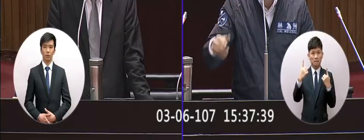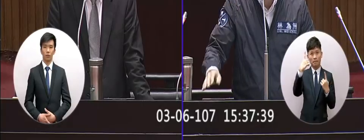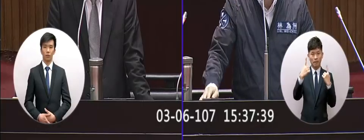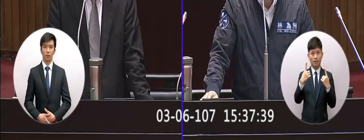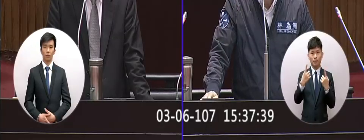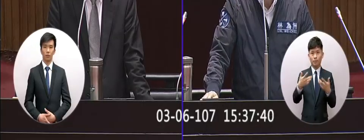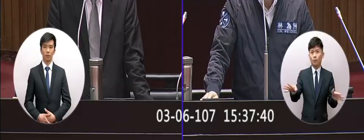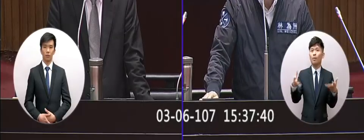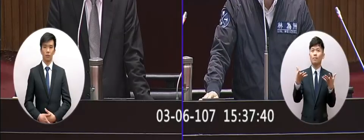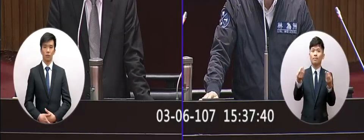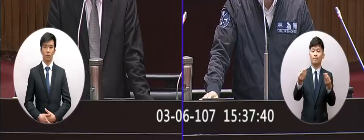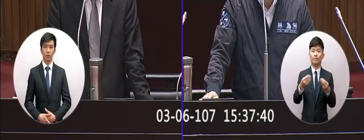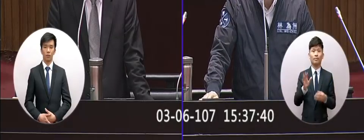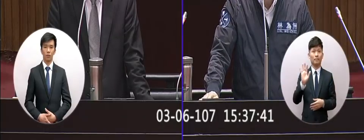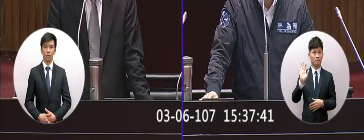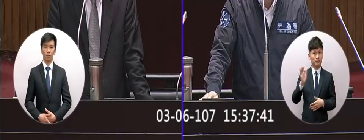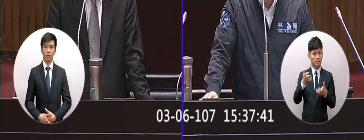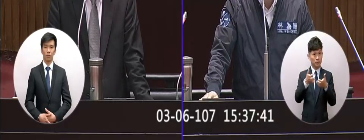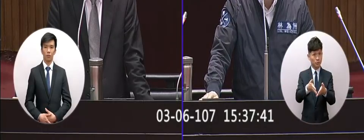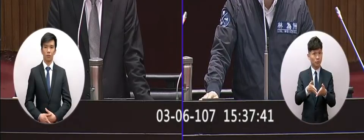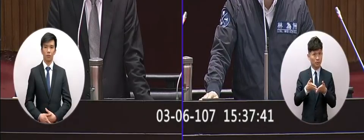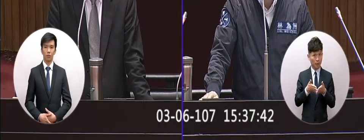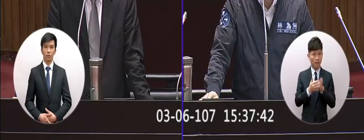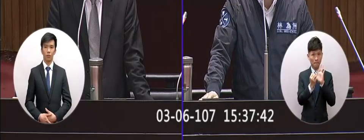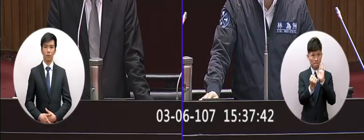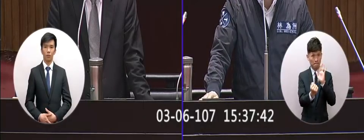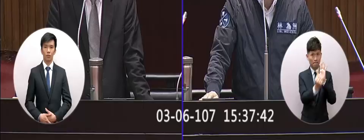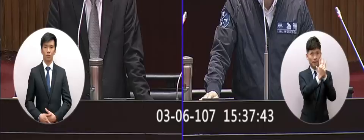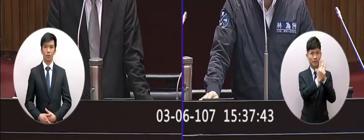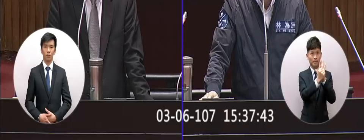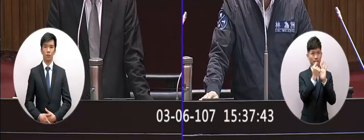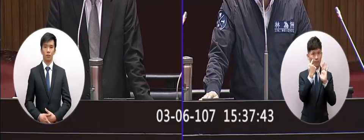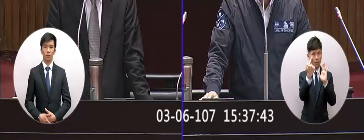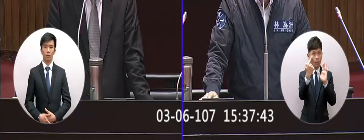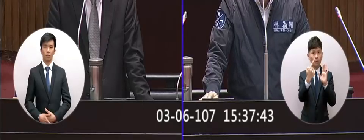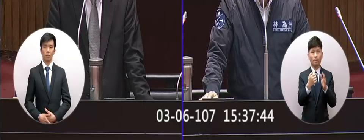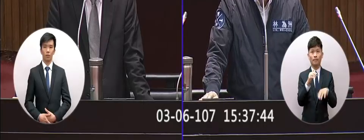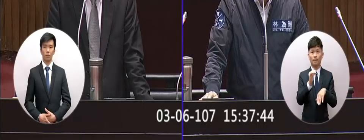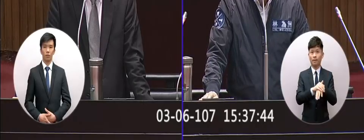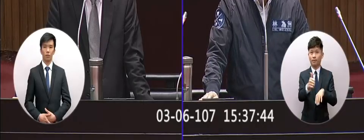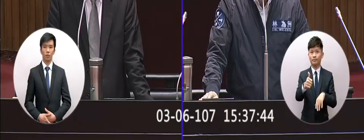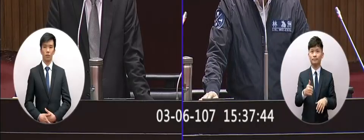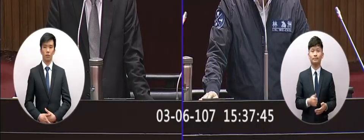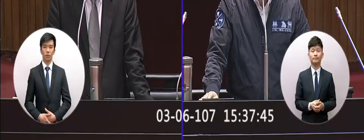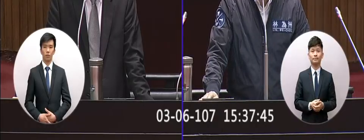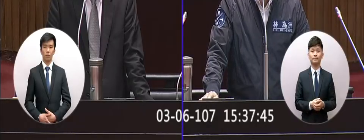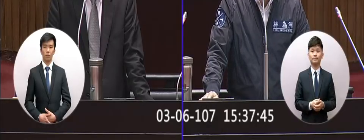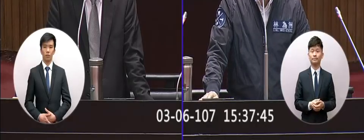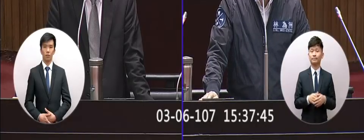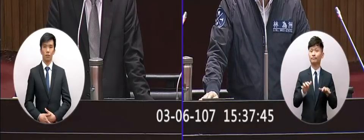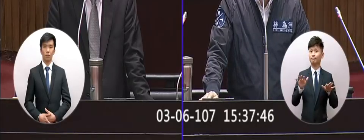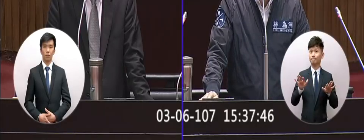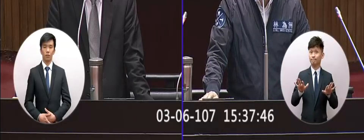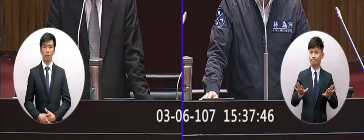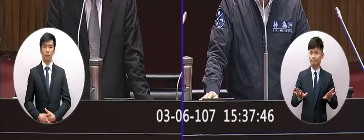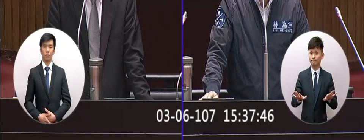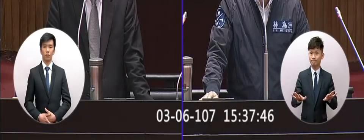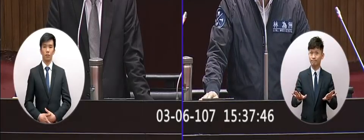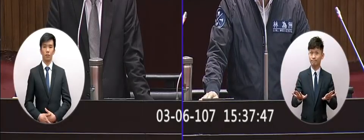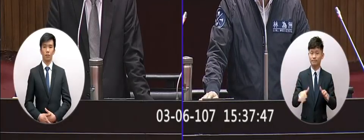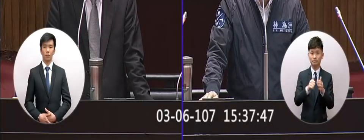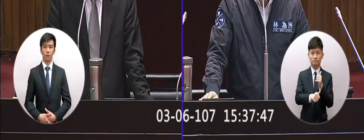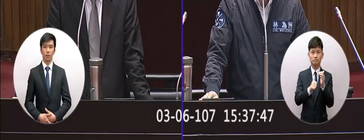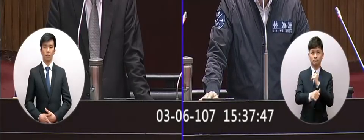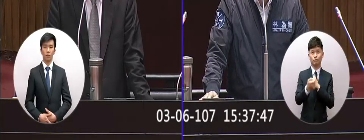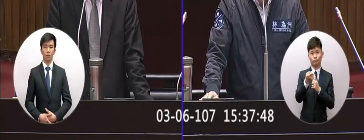有几个很重要的指标表现非常的好，尤其现在这个少